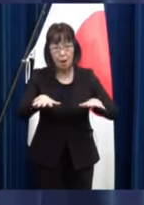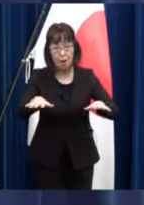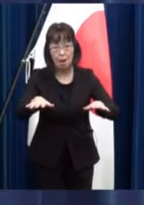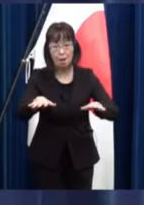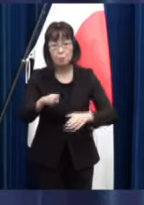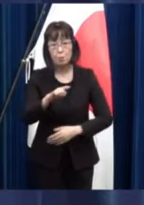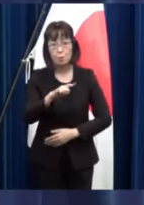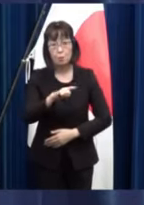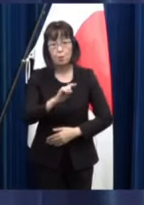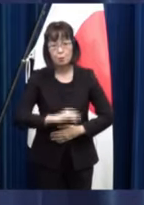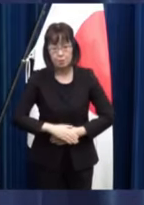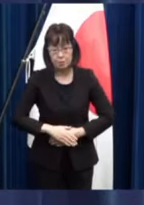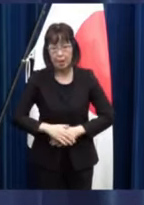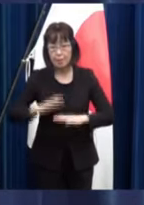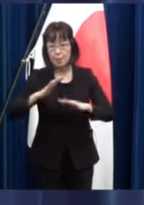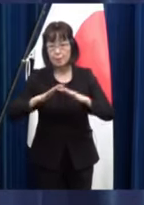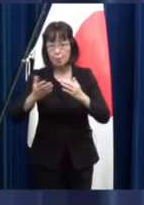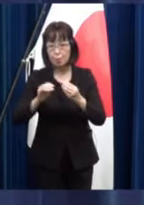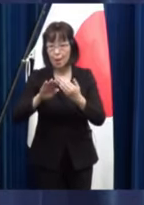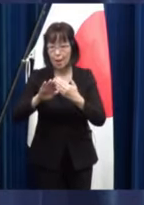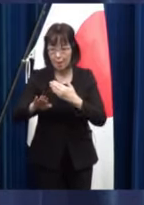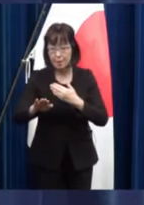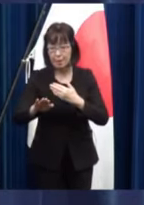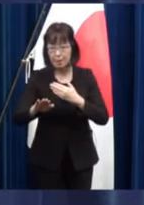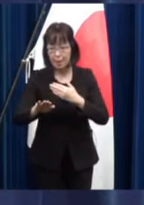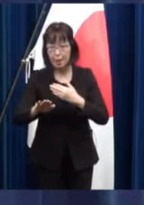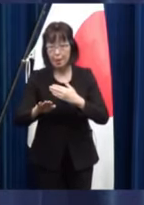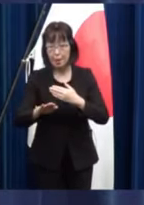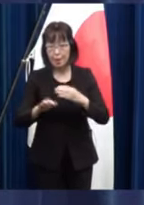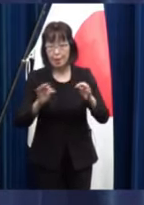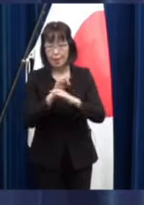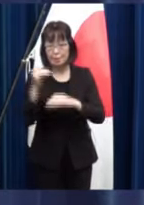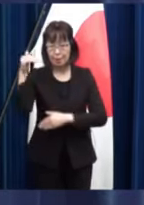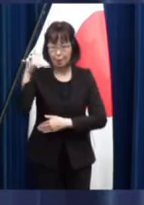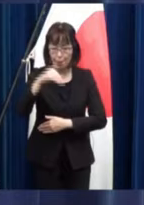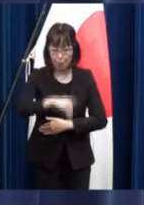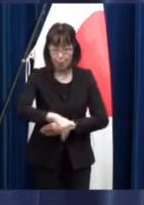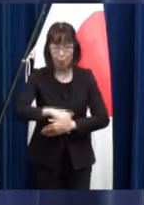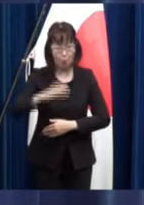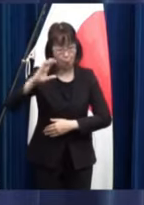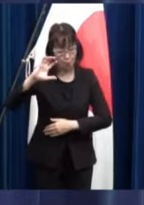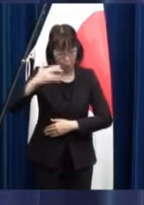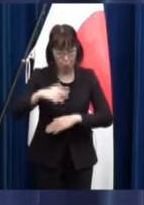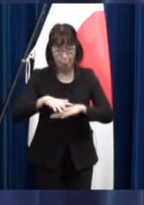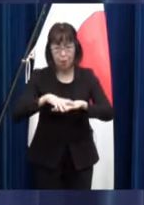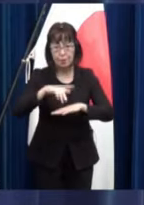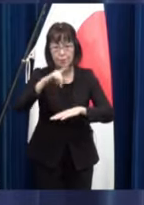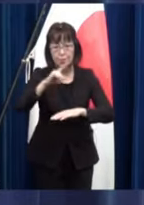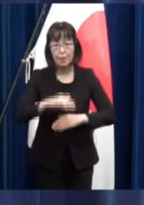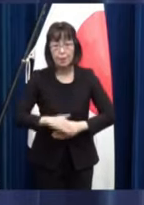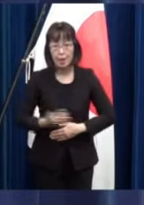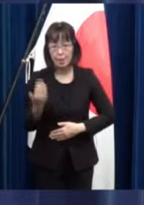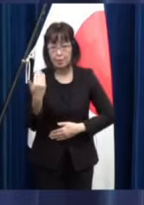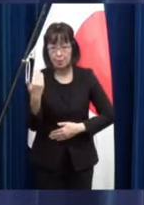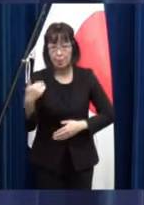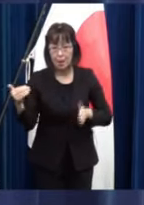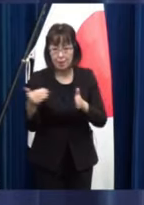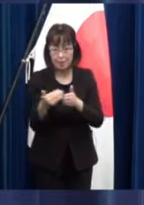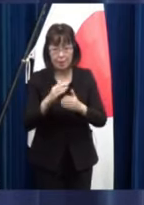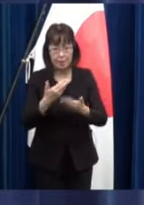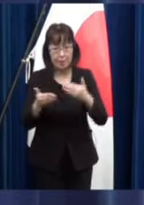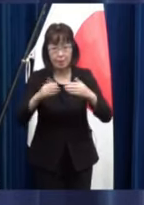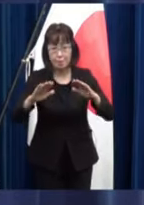と戦後最大の経済の落ち込み、かつて直面したことがない後者事態